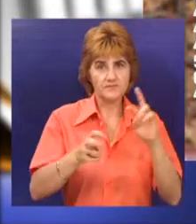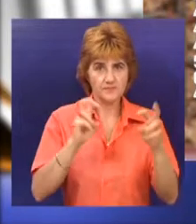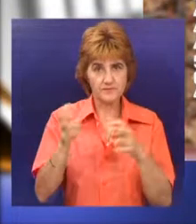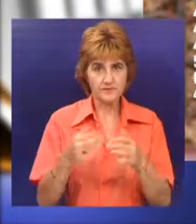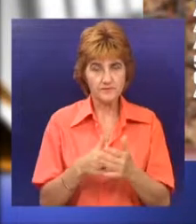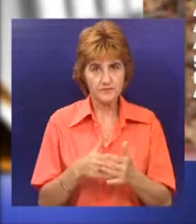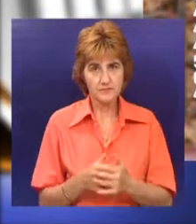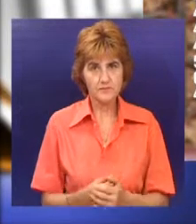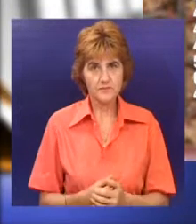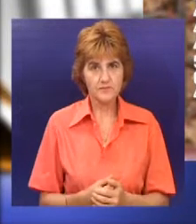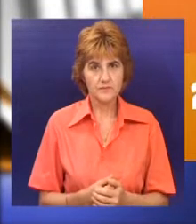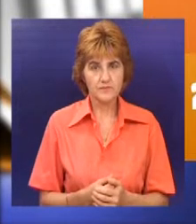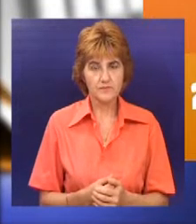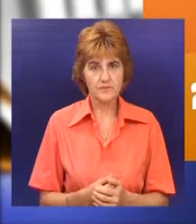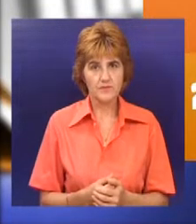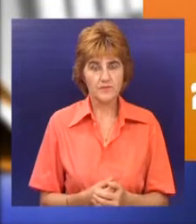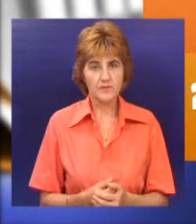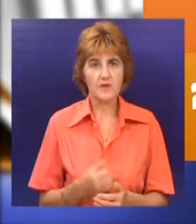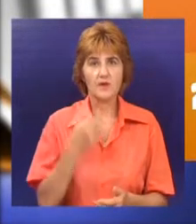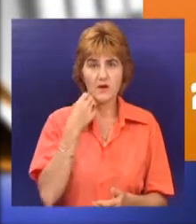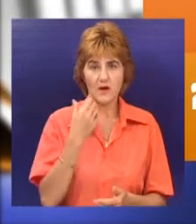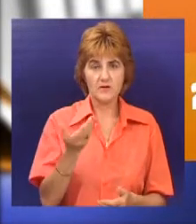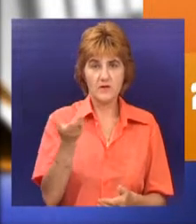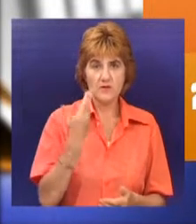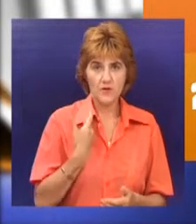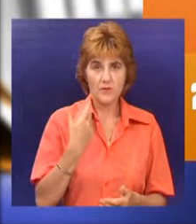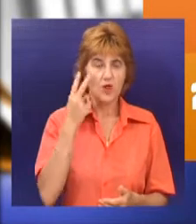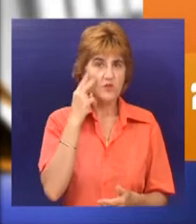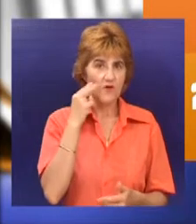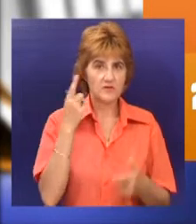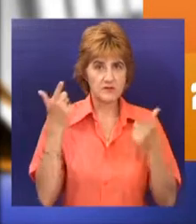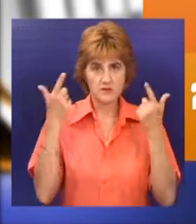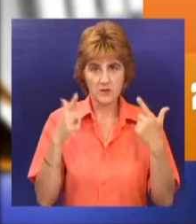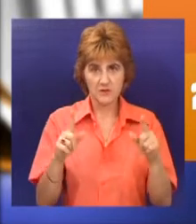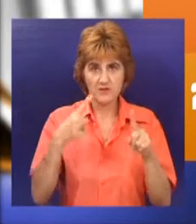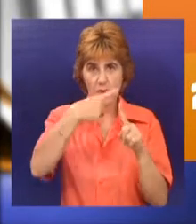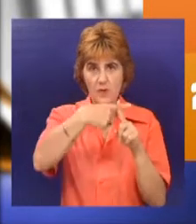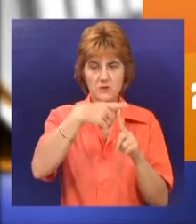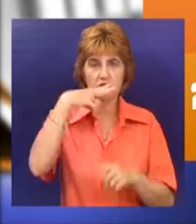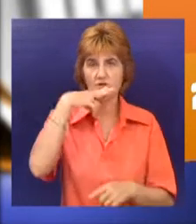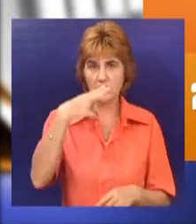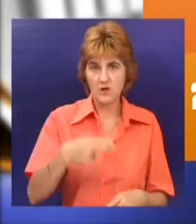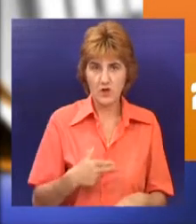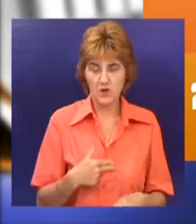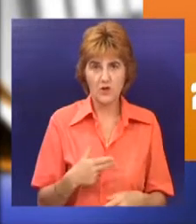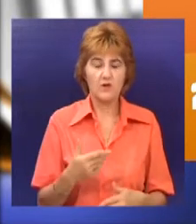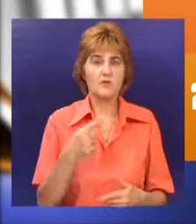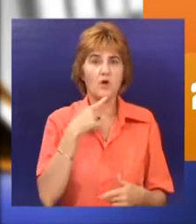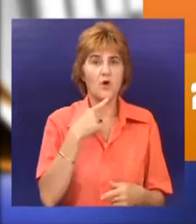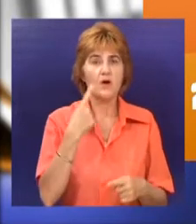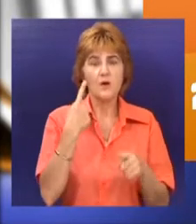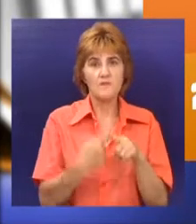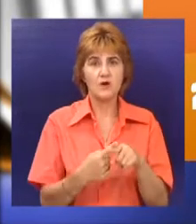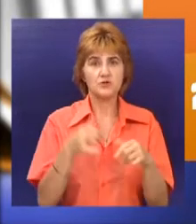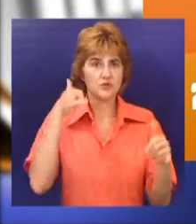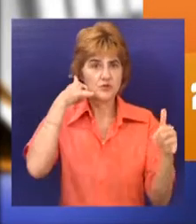od telefona berze. Ako se dobije pozitivan odgovor od Trezora, spisak se prosleđuje Republičkoj direkciji za robne rezerve koja